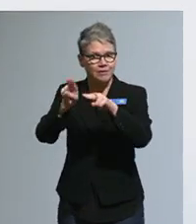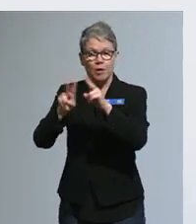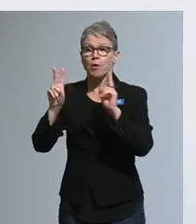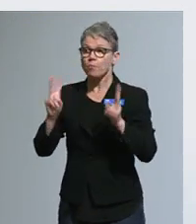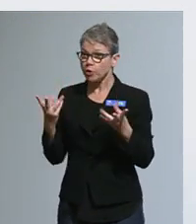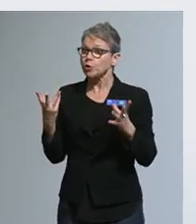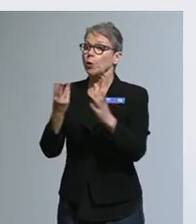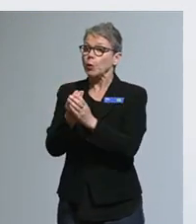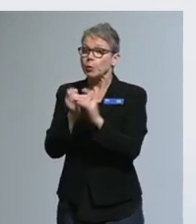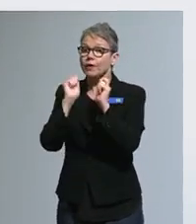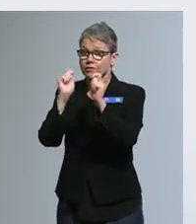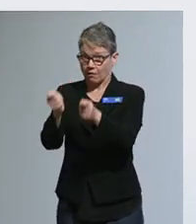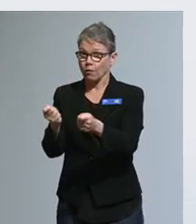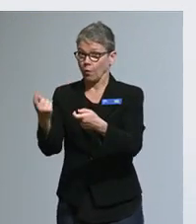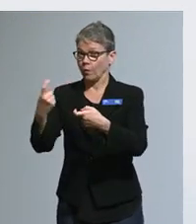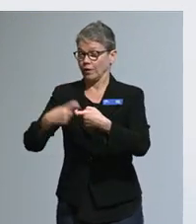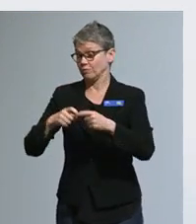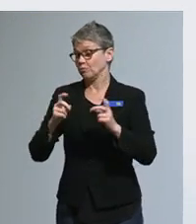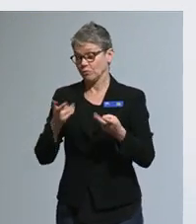yhteishakuja ajatellen.